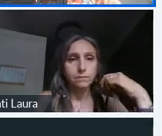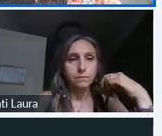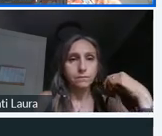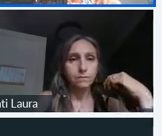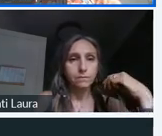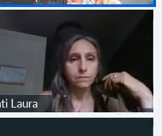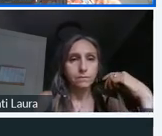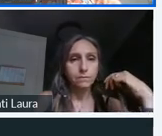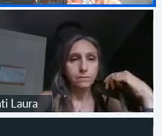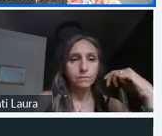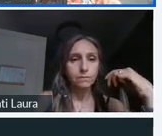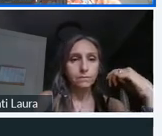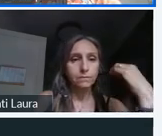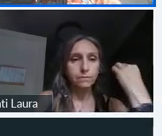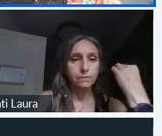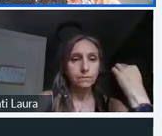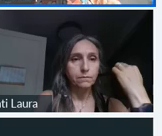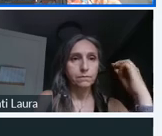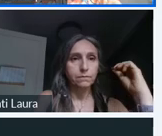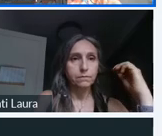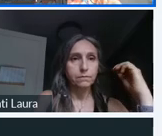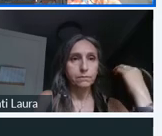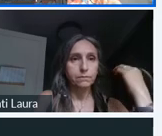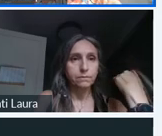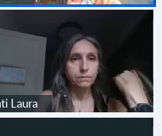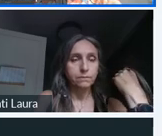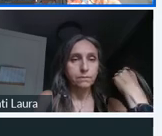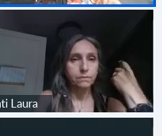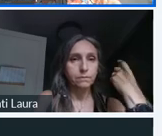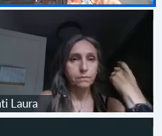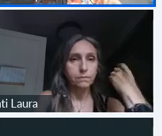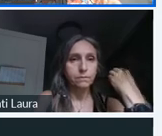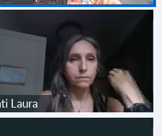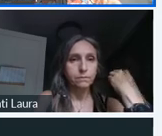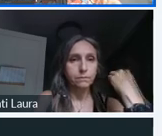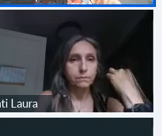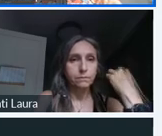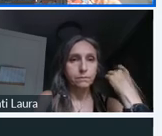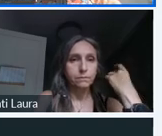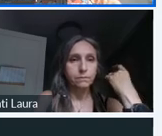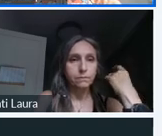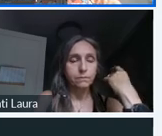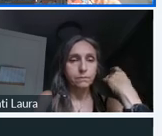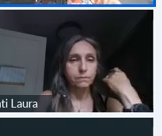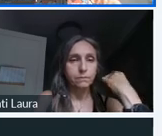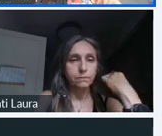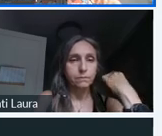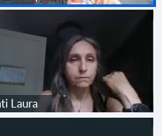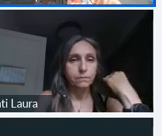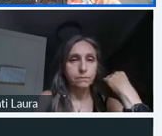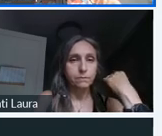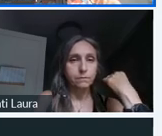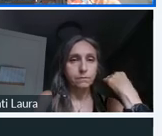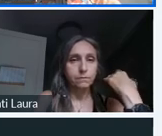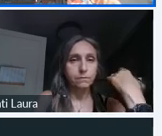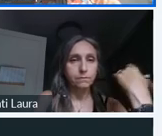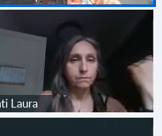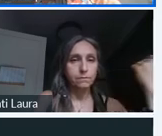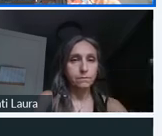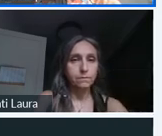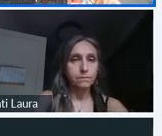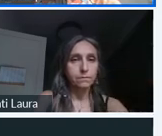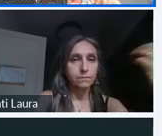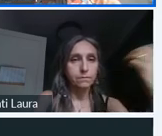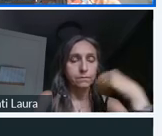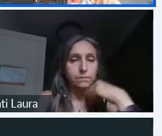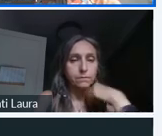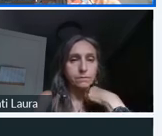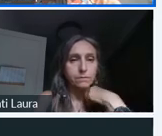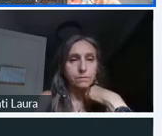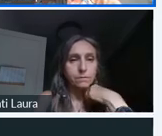che vi faccio vedere velocissimamente, che la pubblica amministrazione, tutte le pubbliche amministrazioni, lo mettano a